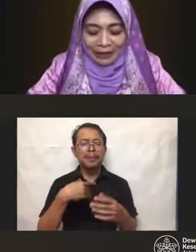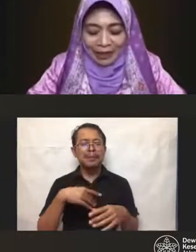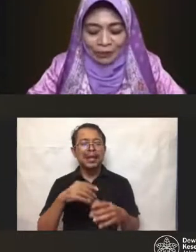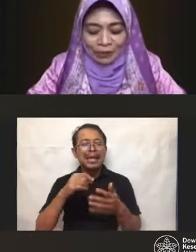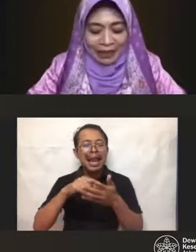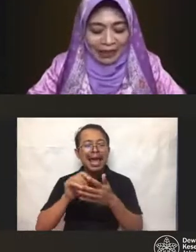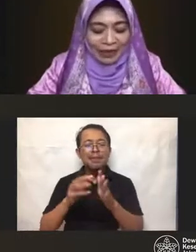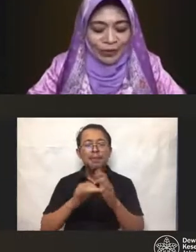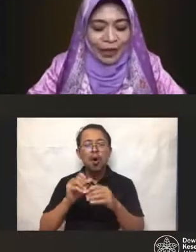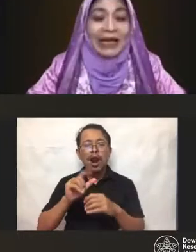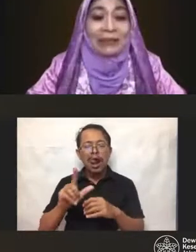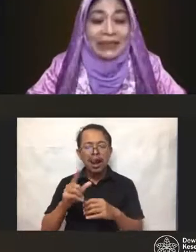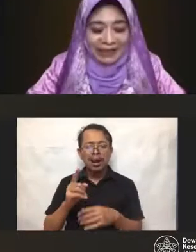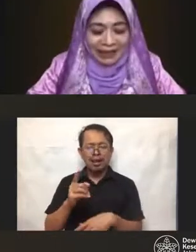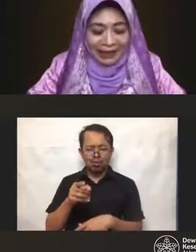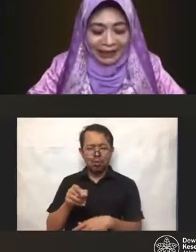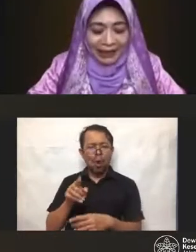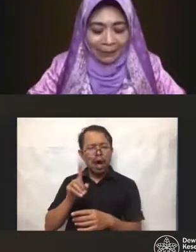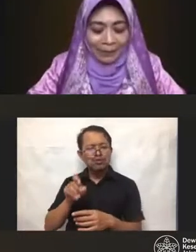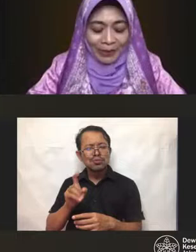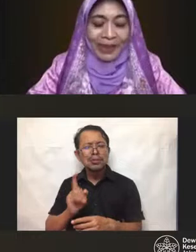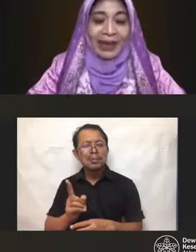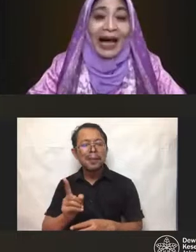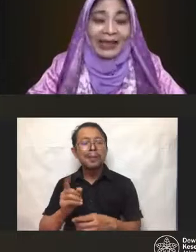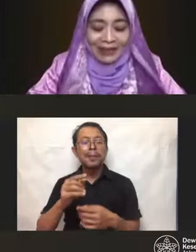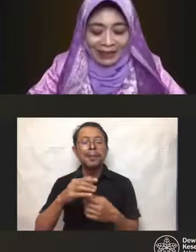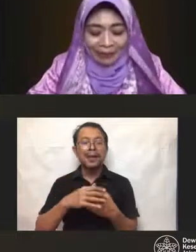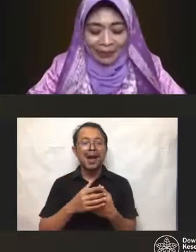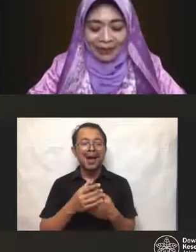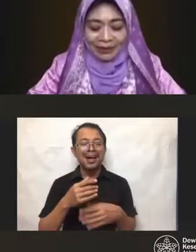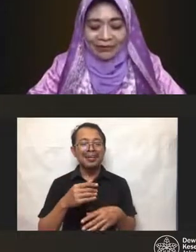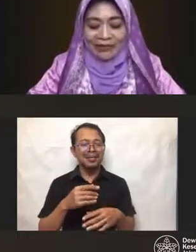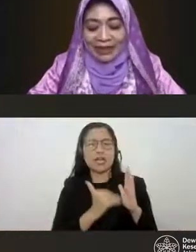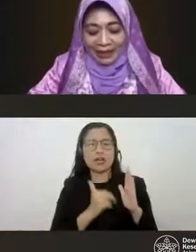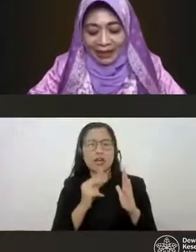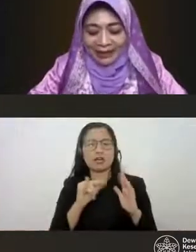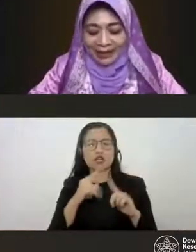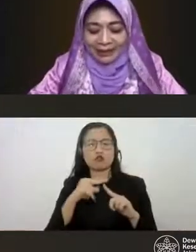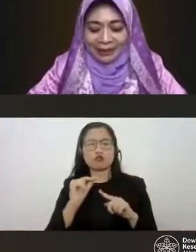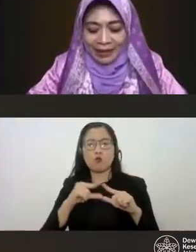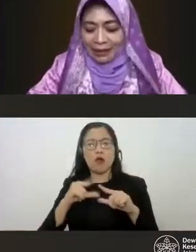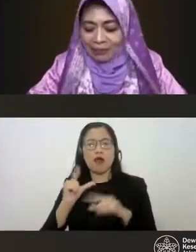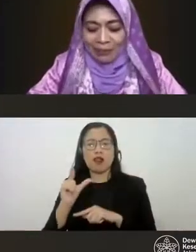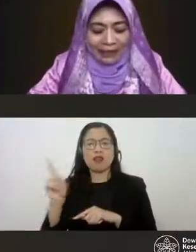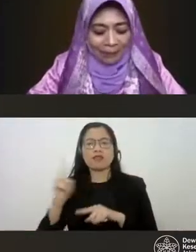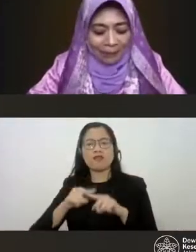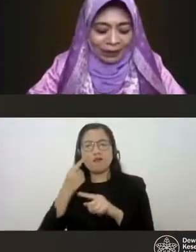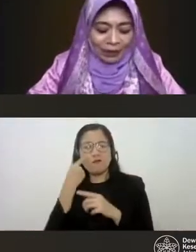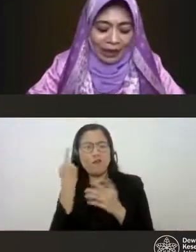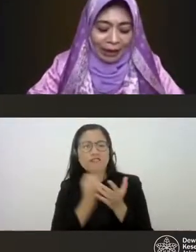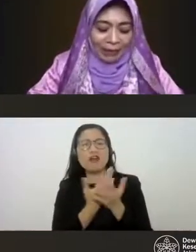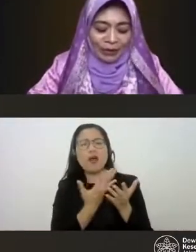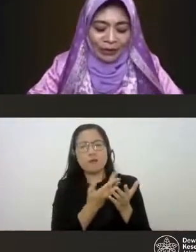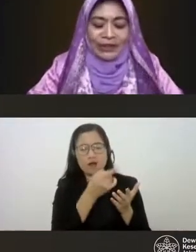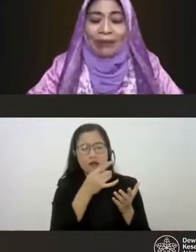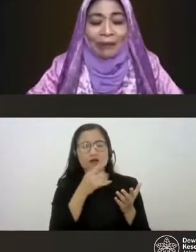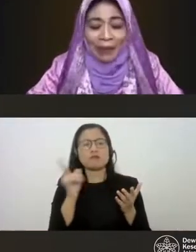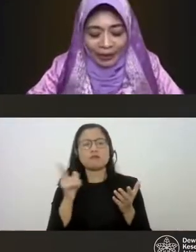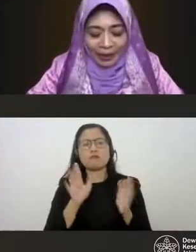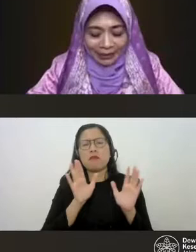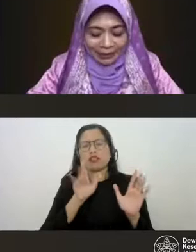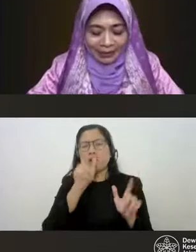dan upacara-upacara ritual yang mesti dijalankan. Akan tetapi, faktanya, lebih banyak penganut agama itu